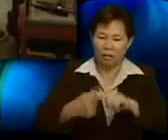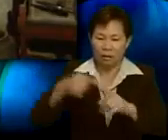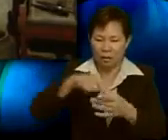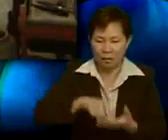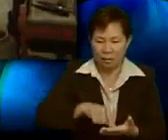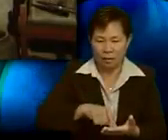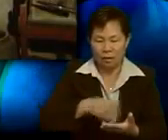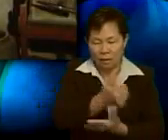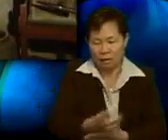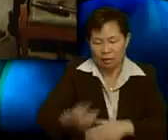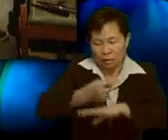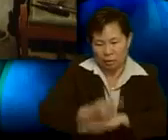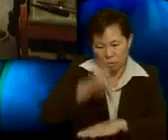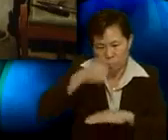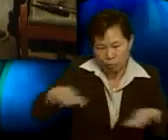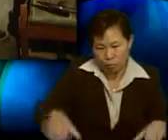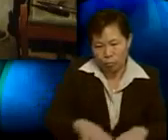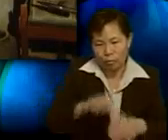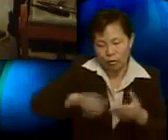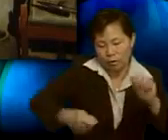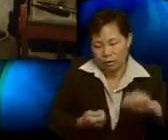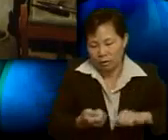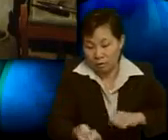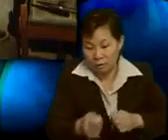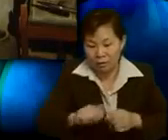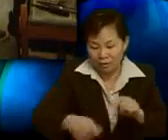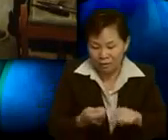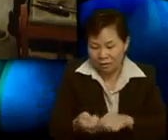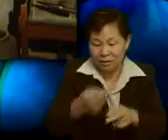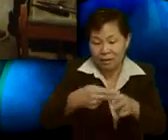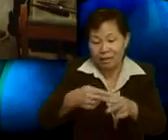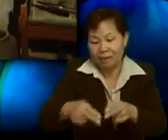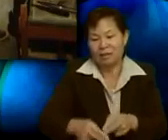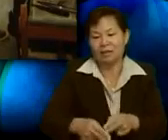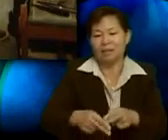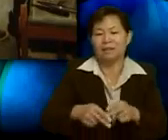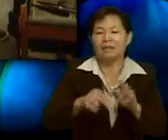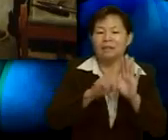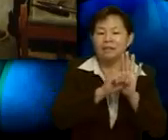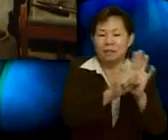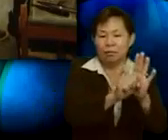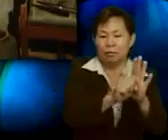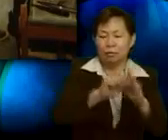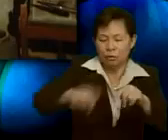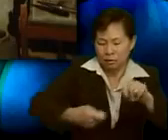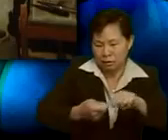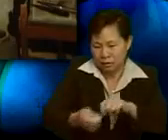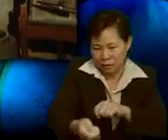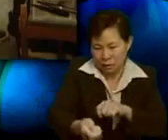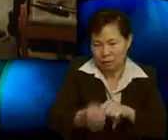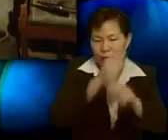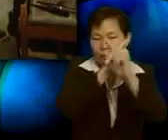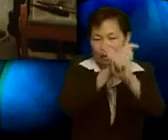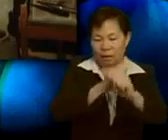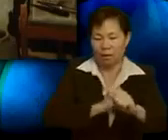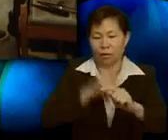Kawan-kawan, inilah dia peralatan tradisional untuk membuat keris. Kerana keris ni adalah sinonim sebagai senjata mempertahankan diri masyarakat